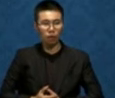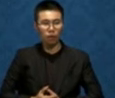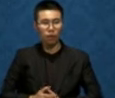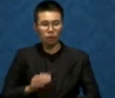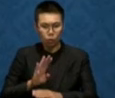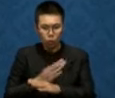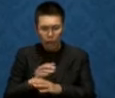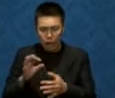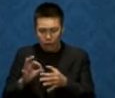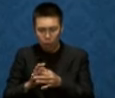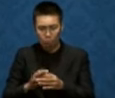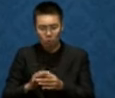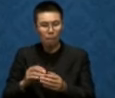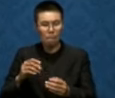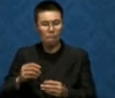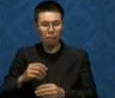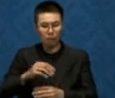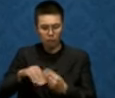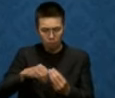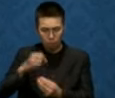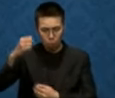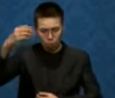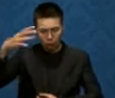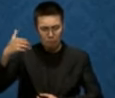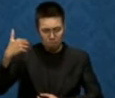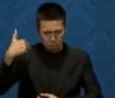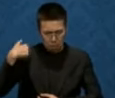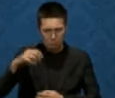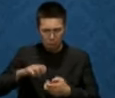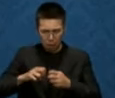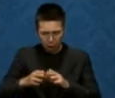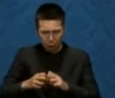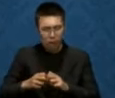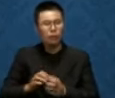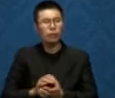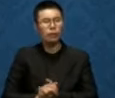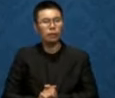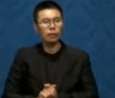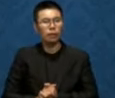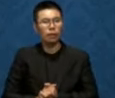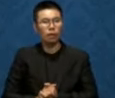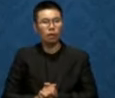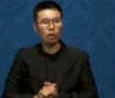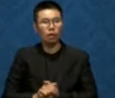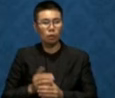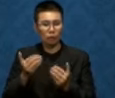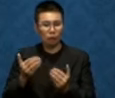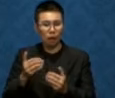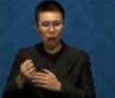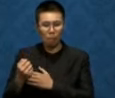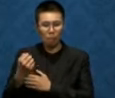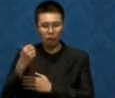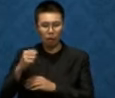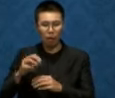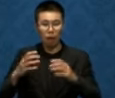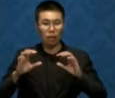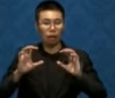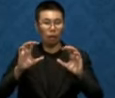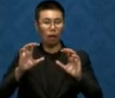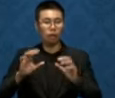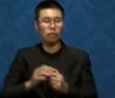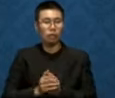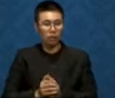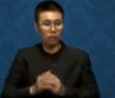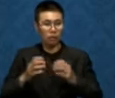พลังงานที่ทำลายสิ่งแวดล้อมเนี่ยมีอิทธิพลนะครับเหนือรัฐอยู่นะครับแล้วก็ควบคุมความมั่นคงของ